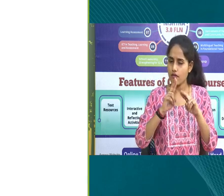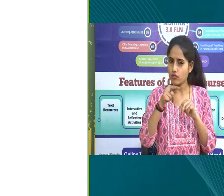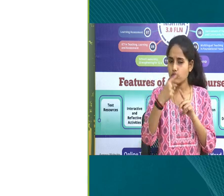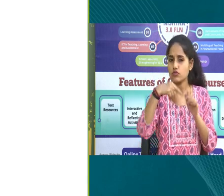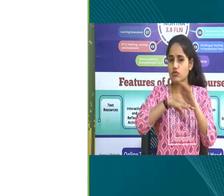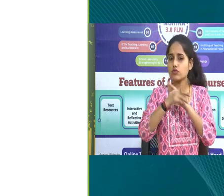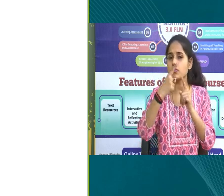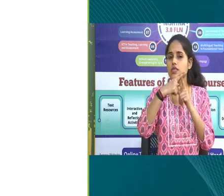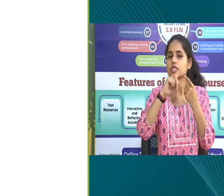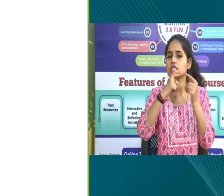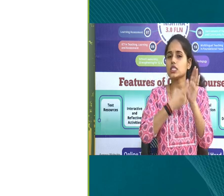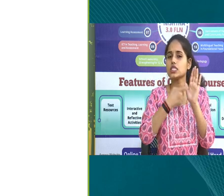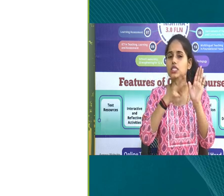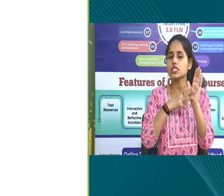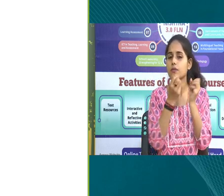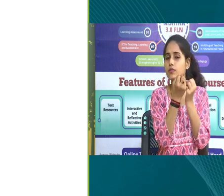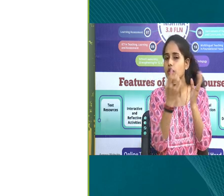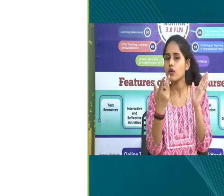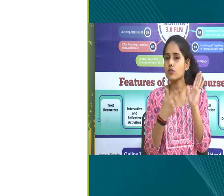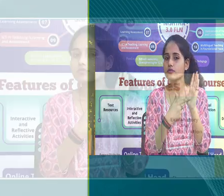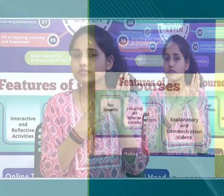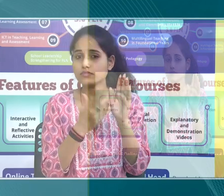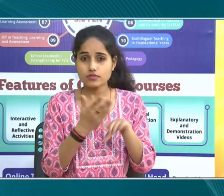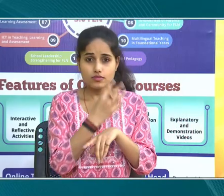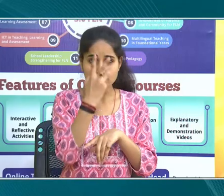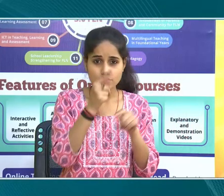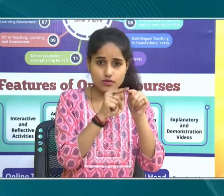जो आपने नंबर लाइन पर बनाई थी